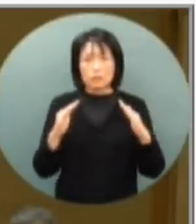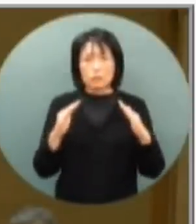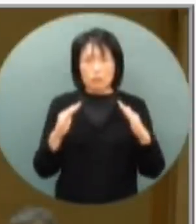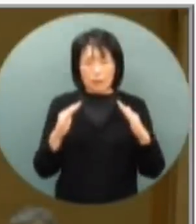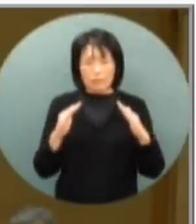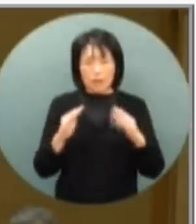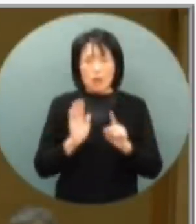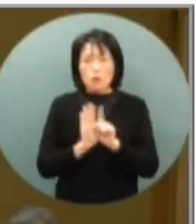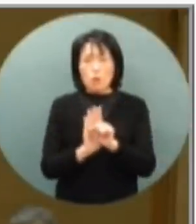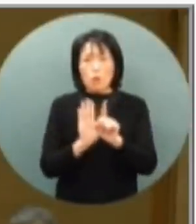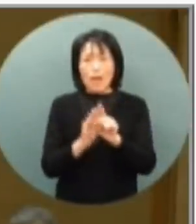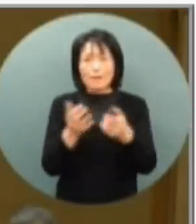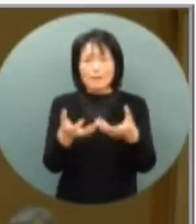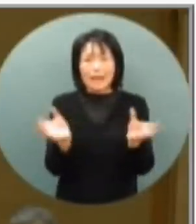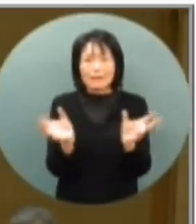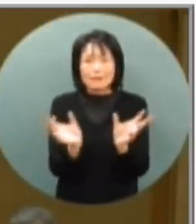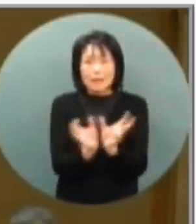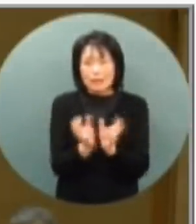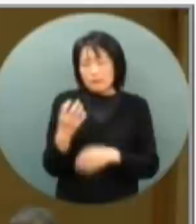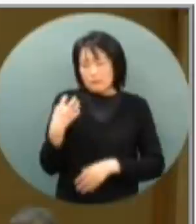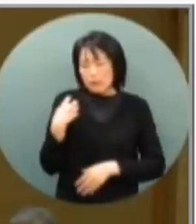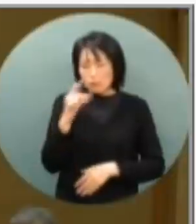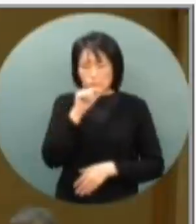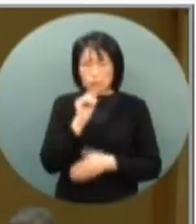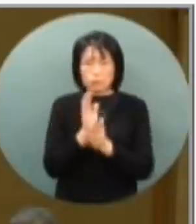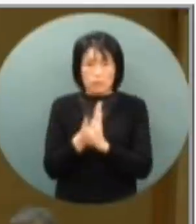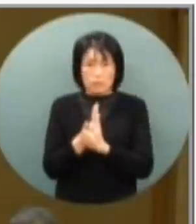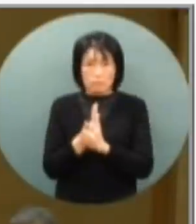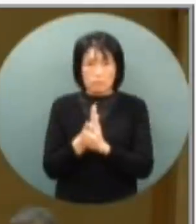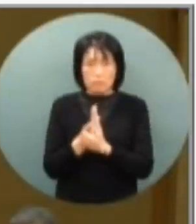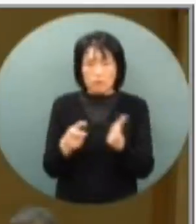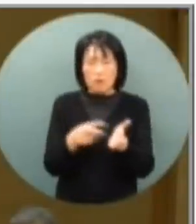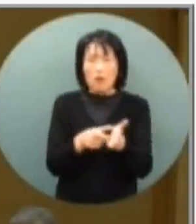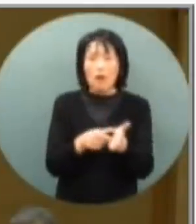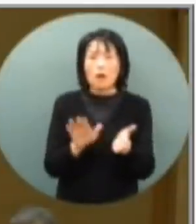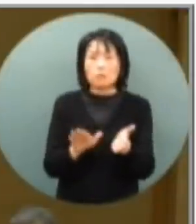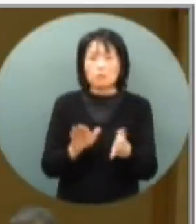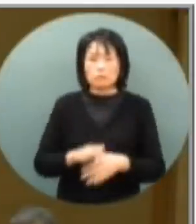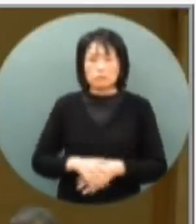援団体として鳥取県が挙がっていますが、私は